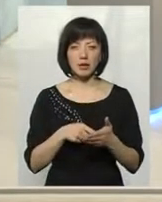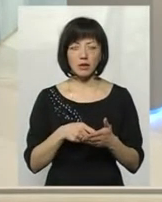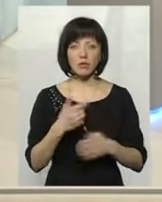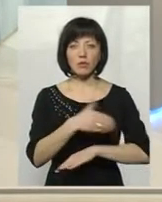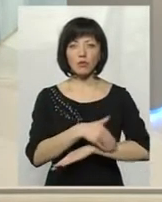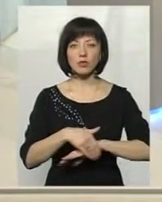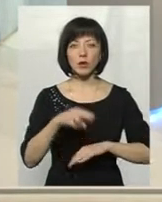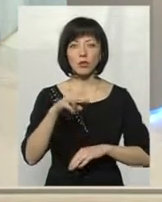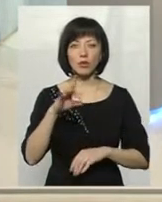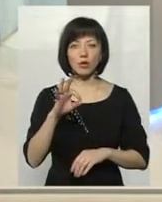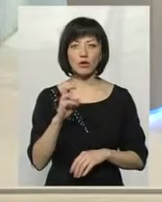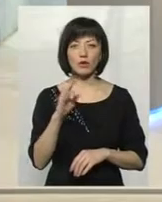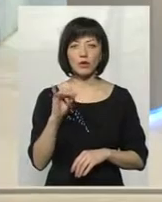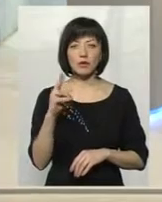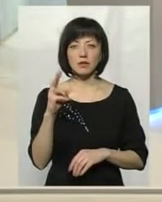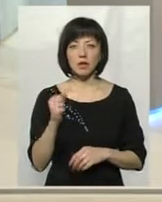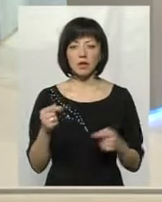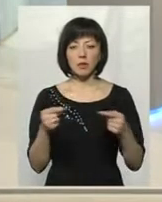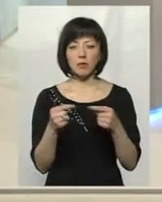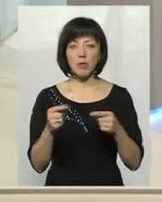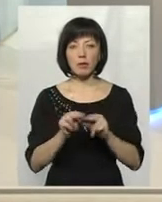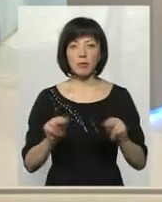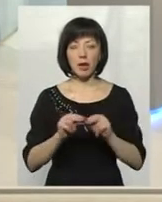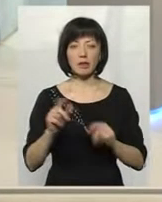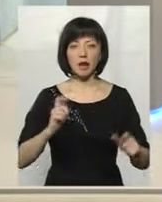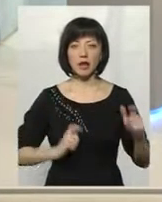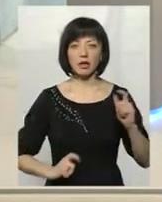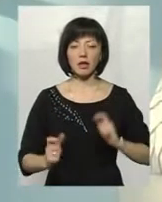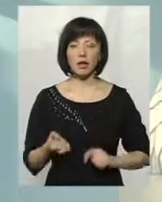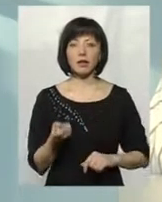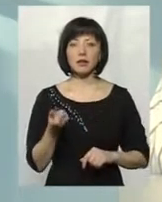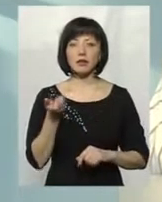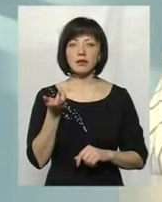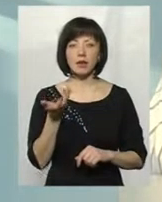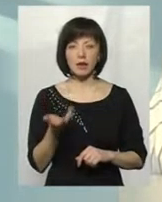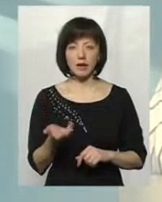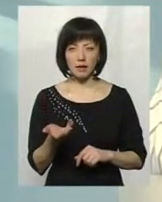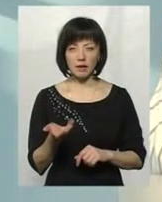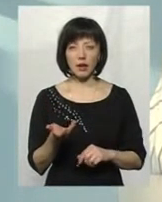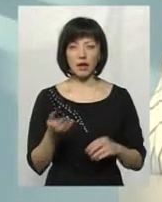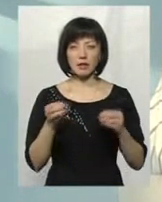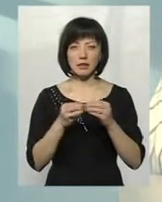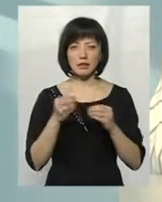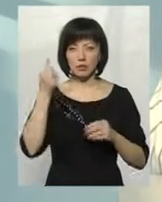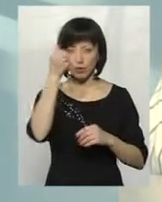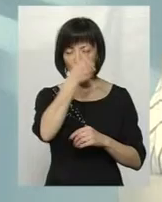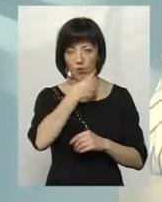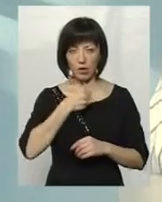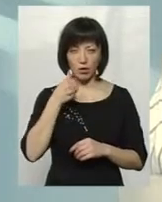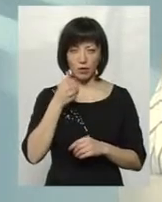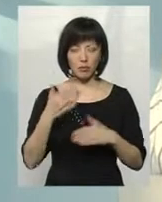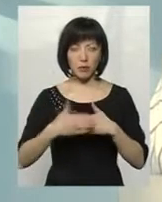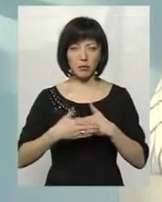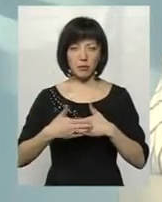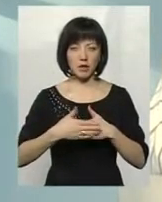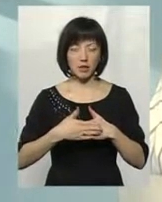великі посполиські напроти академії, вже декілька, мабуть, десяток років, мабуть, 10 років